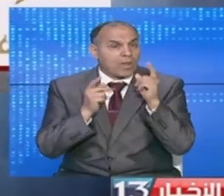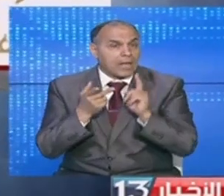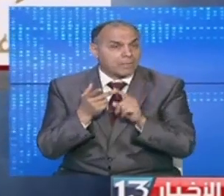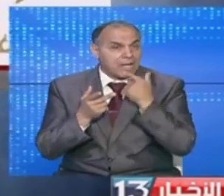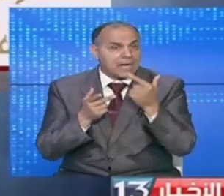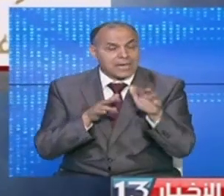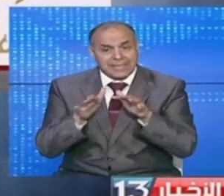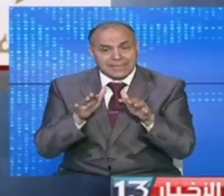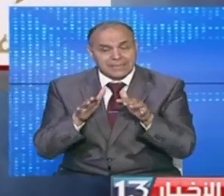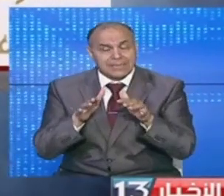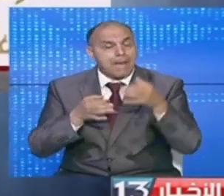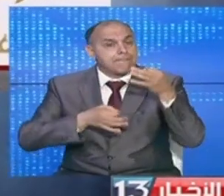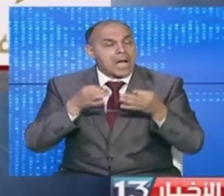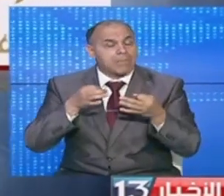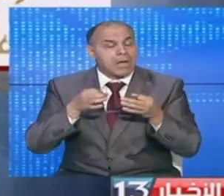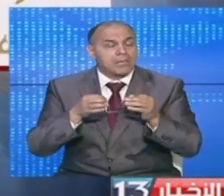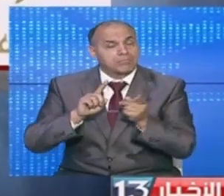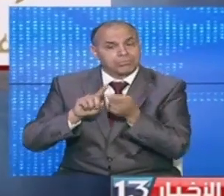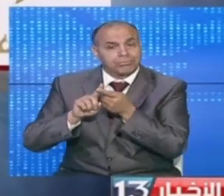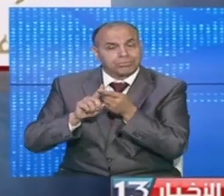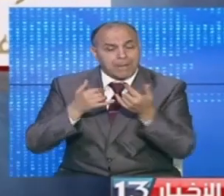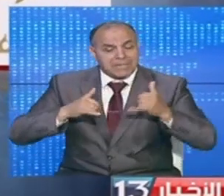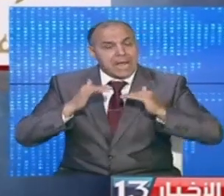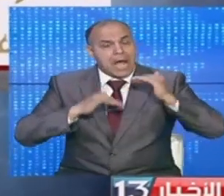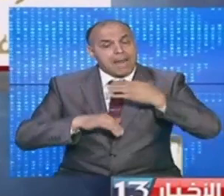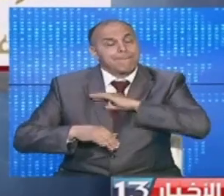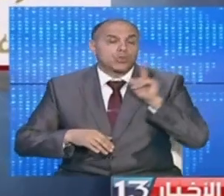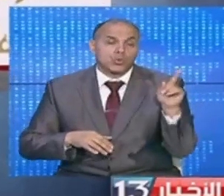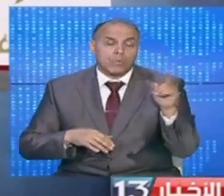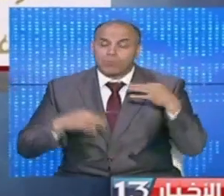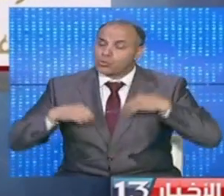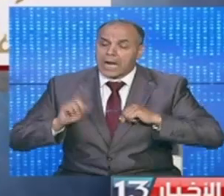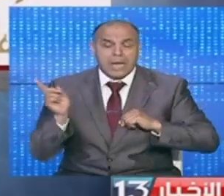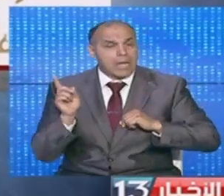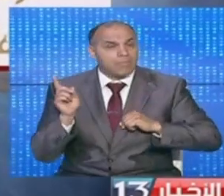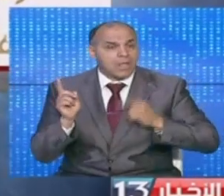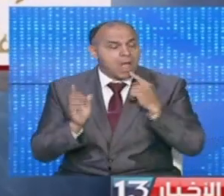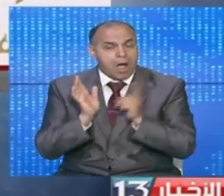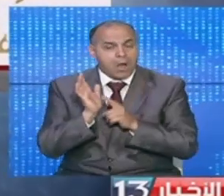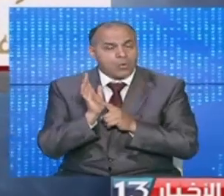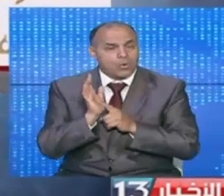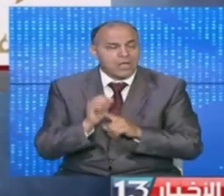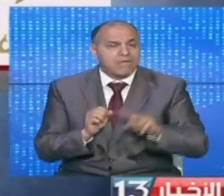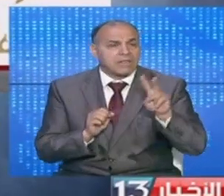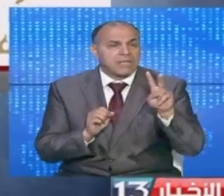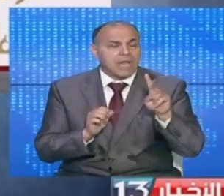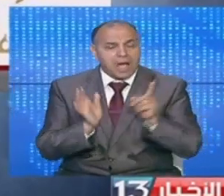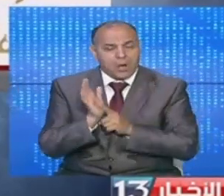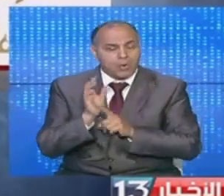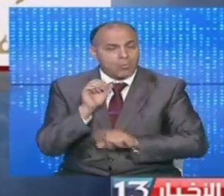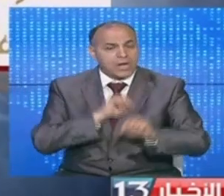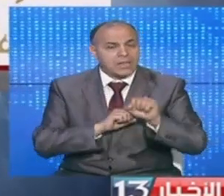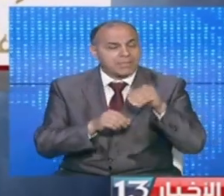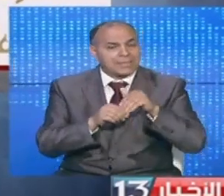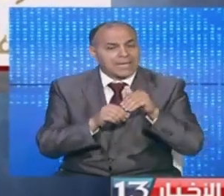أن تسيير المرفق القضائي يختص به المجلس الأعلى للقضاء طبقاً لأحكام الفصل الثاني من القانون المنظم